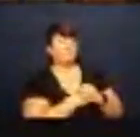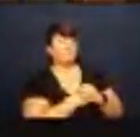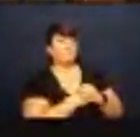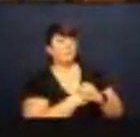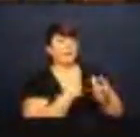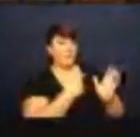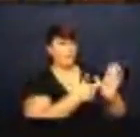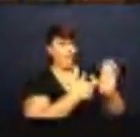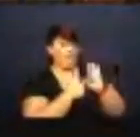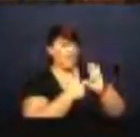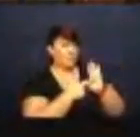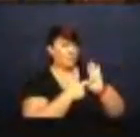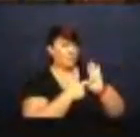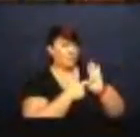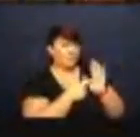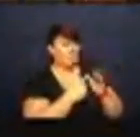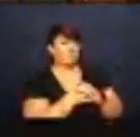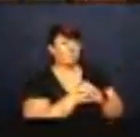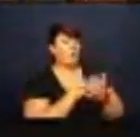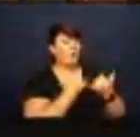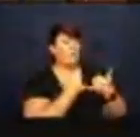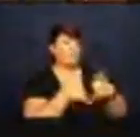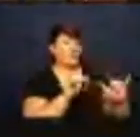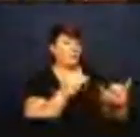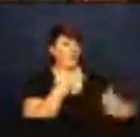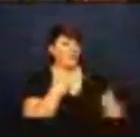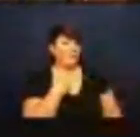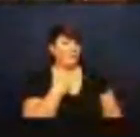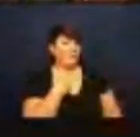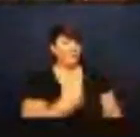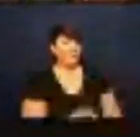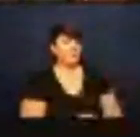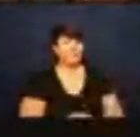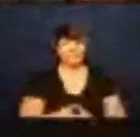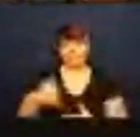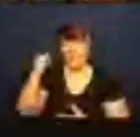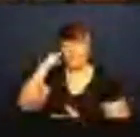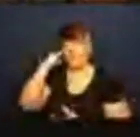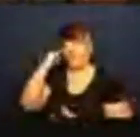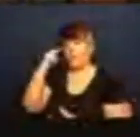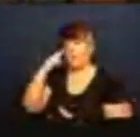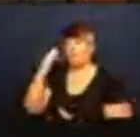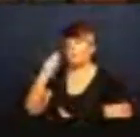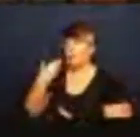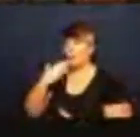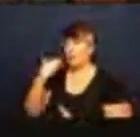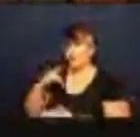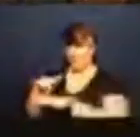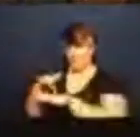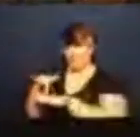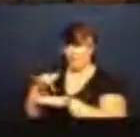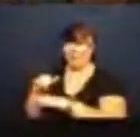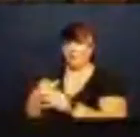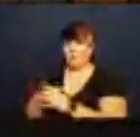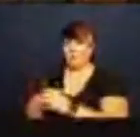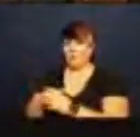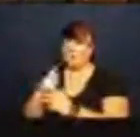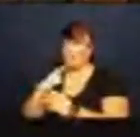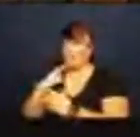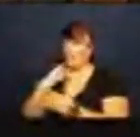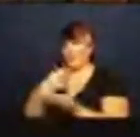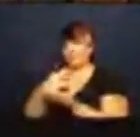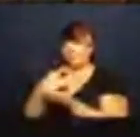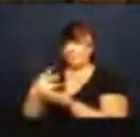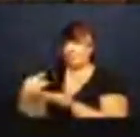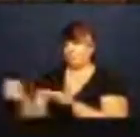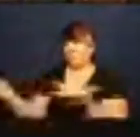Tumekuwa na hali kama hii kwa kweli, na kwa kweli ninaona ni muhimu